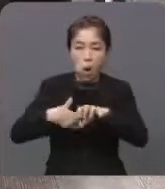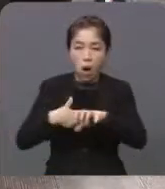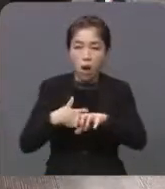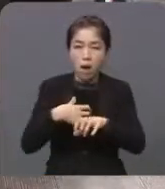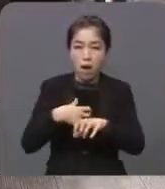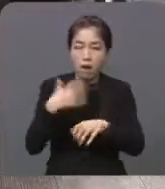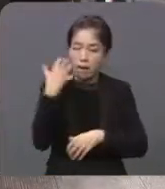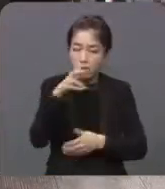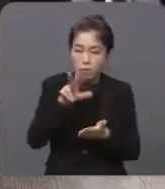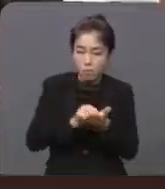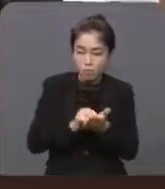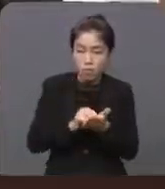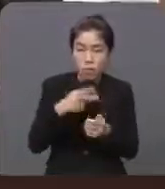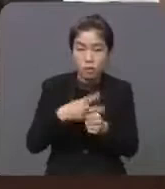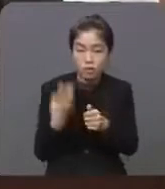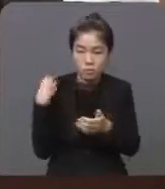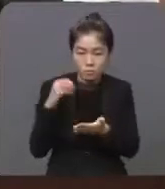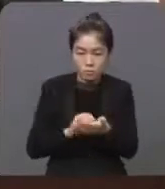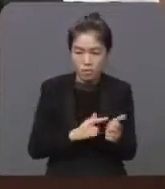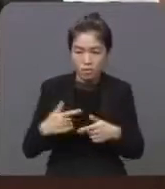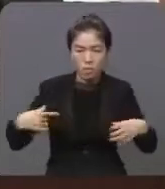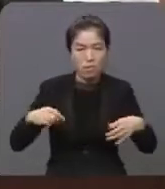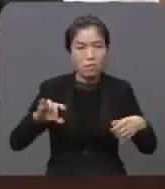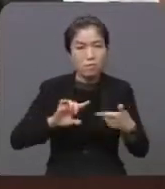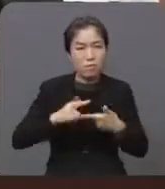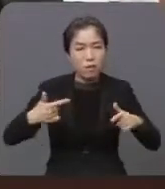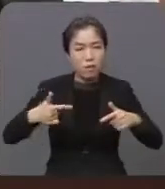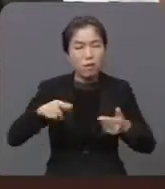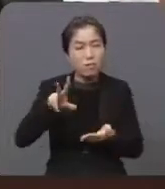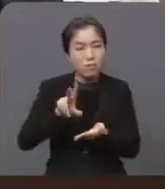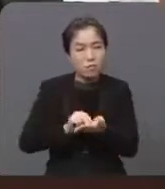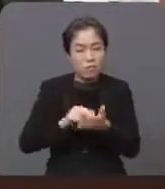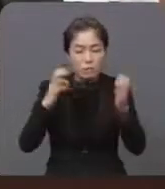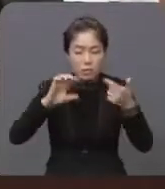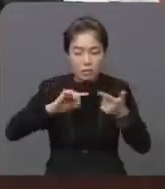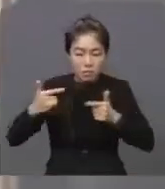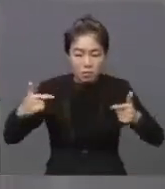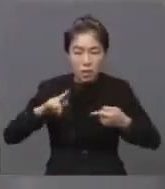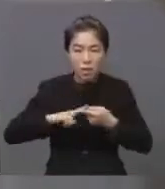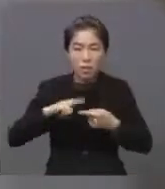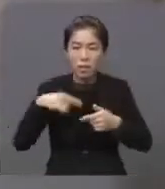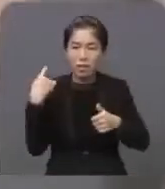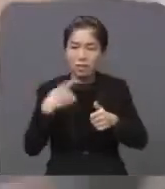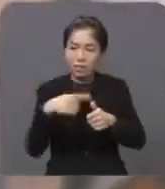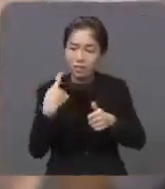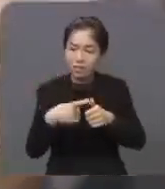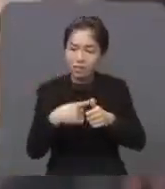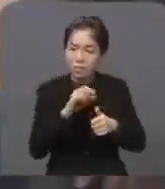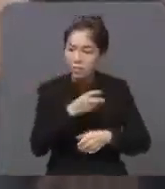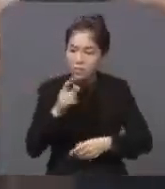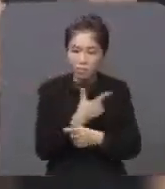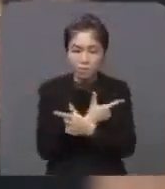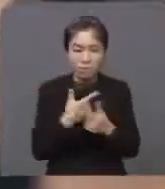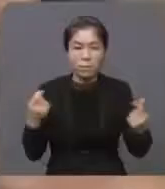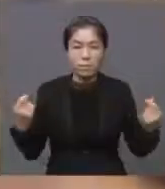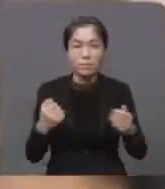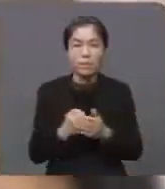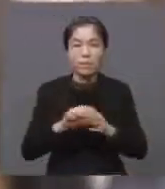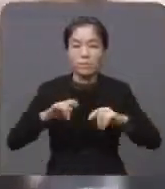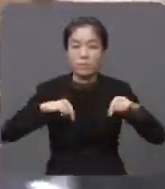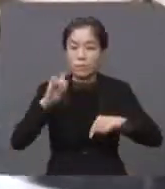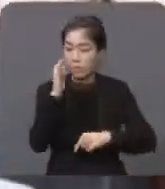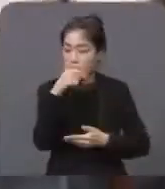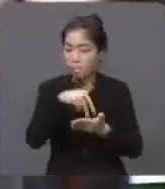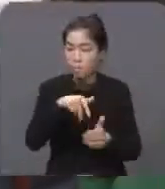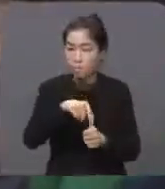교사를 복직시키는 등 각종 문제로 몸살을 앓고 있는 도연 학원에 대한 지적은 여야를 가리지 않았습니다. 국감